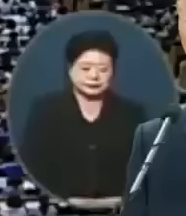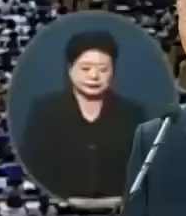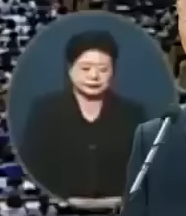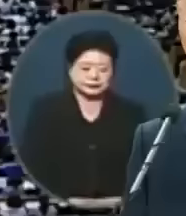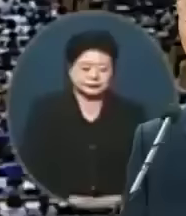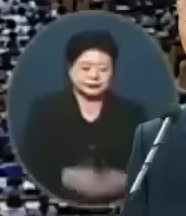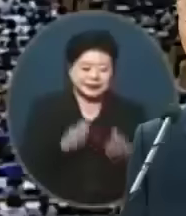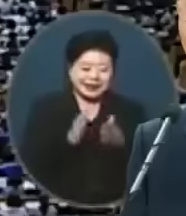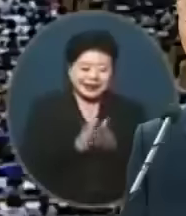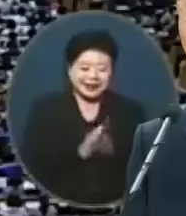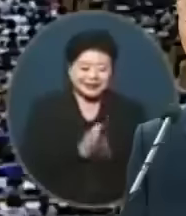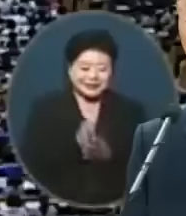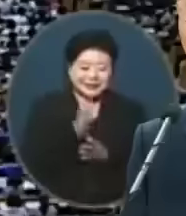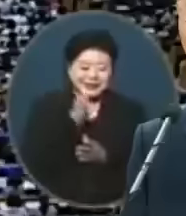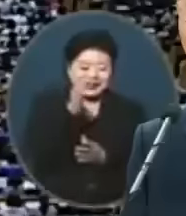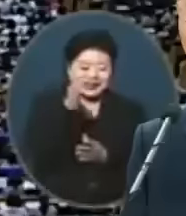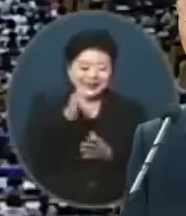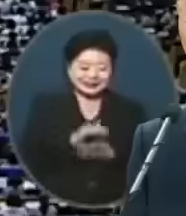할렐루야.